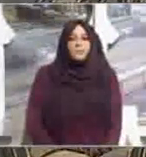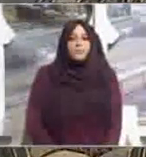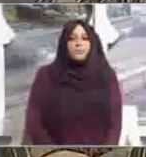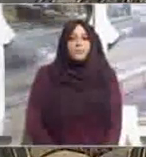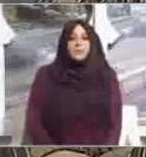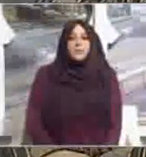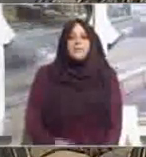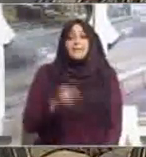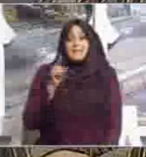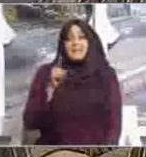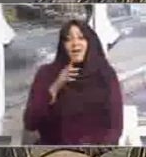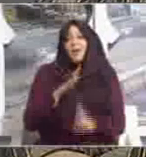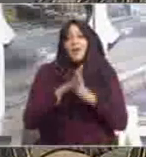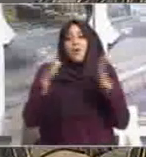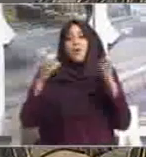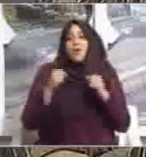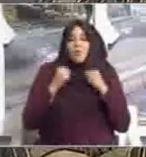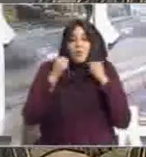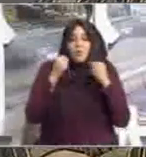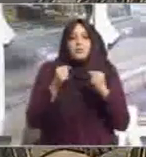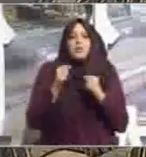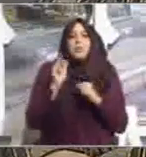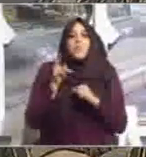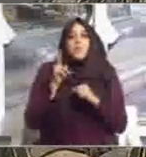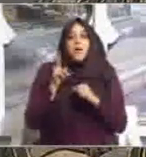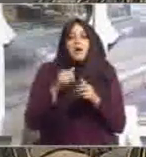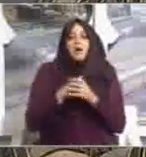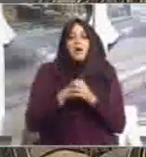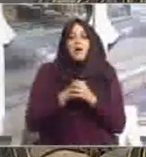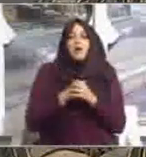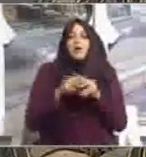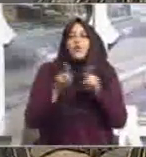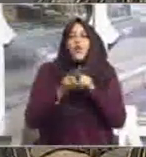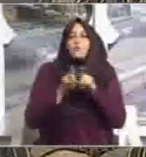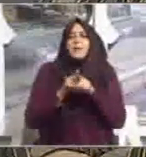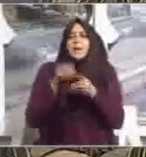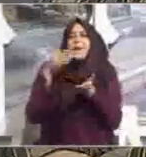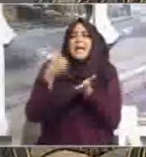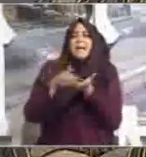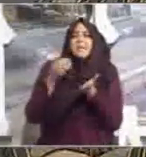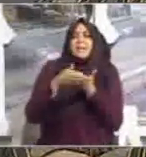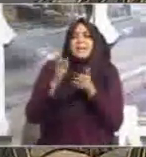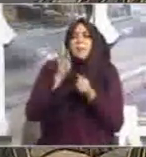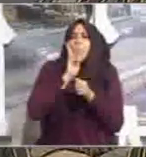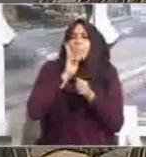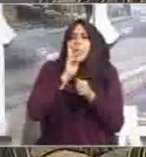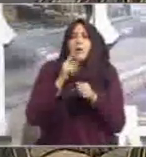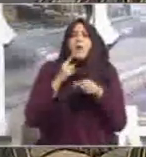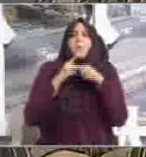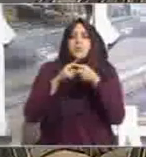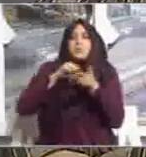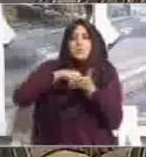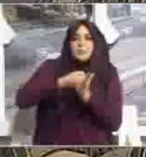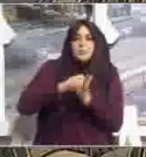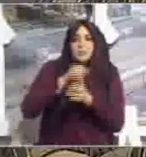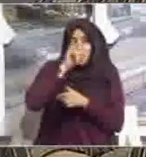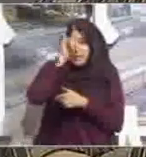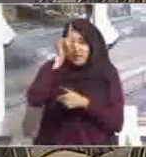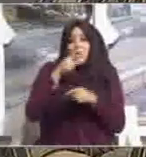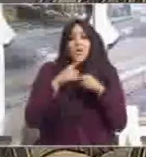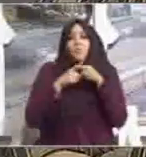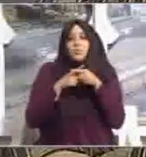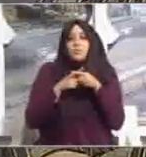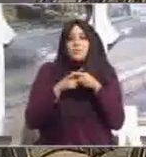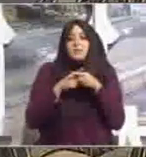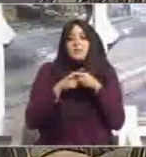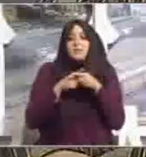هذه قمة الشجاعة قمة الشجاعة أولا دفع البلاء ثانيا هزم الشيطان ثالثا كسب